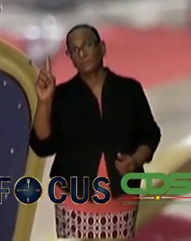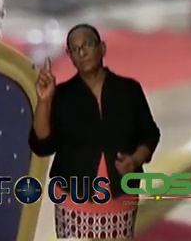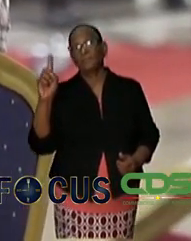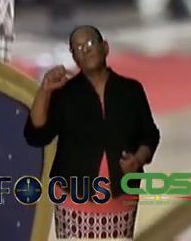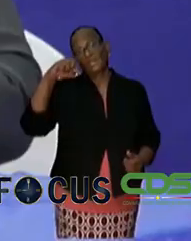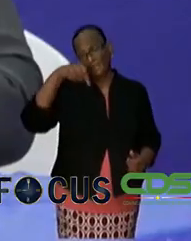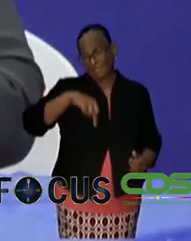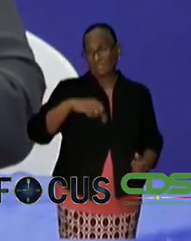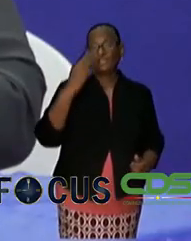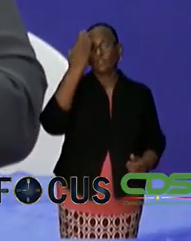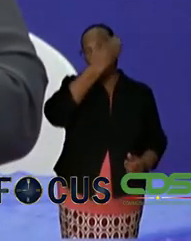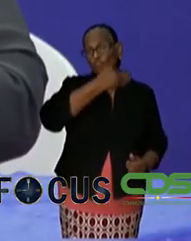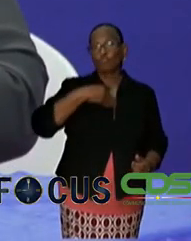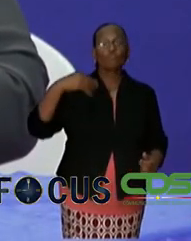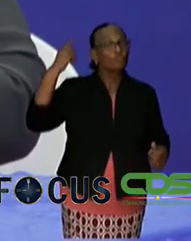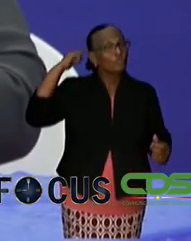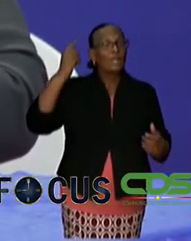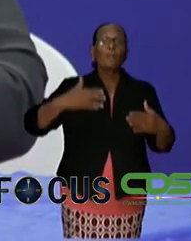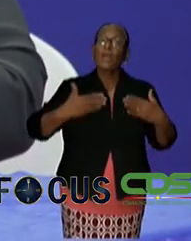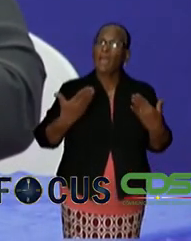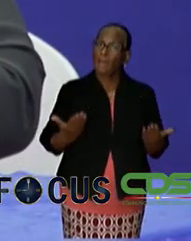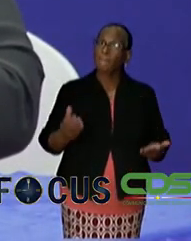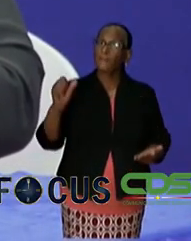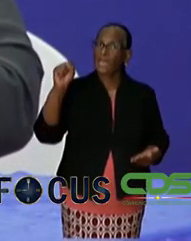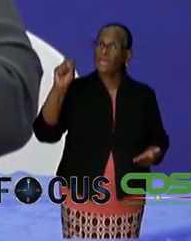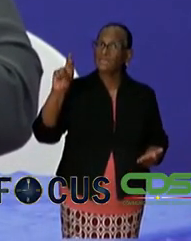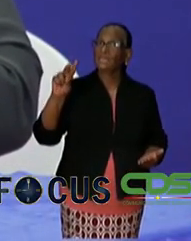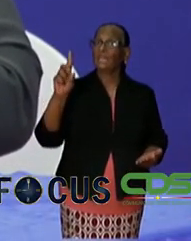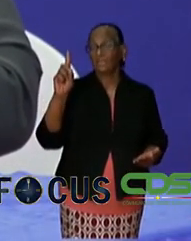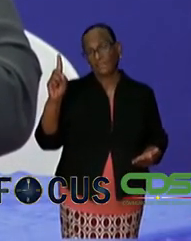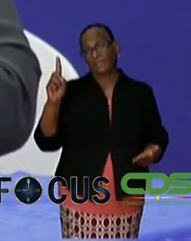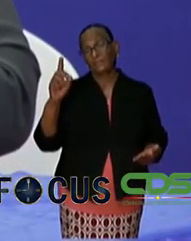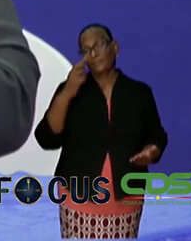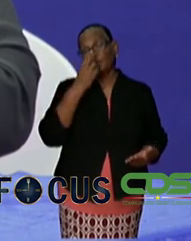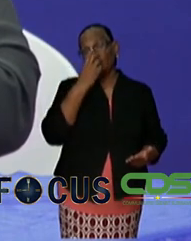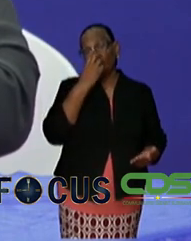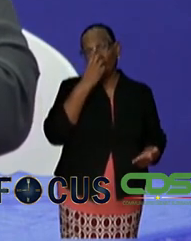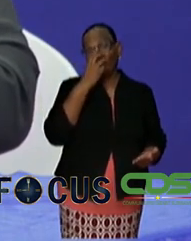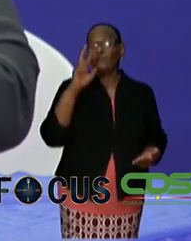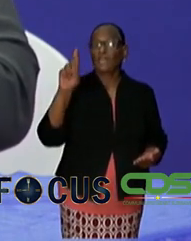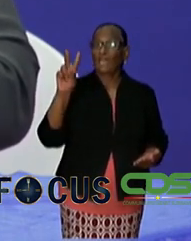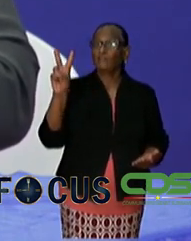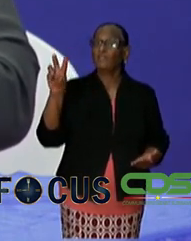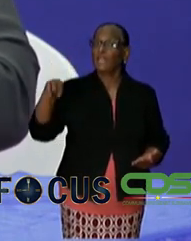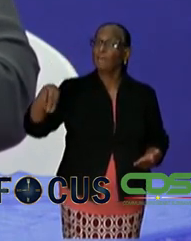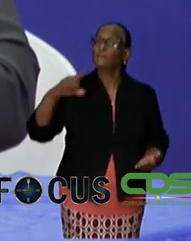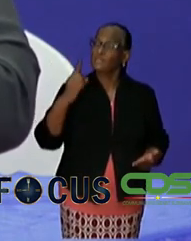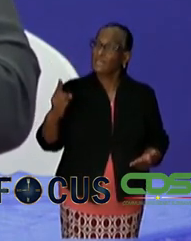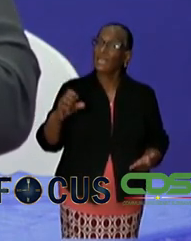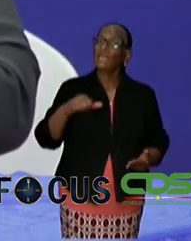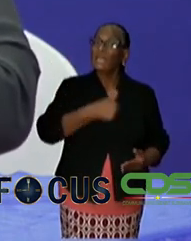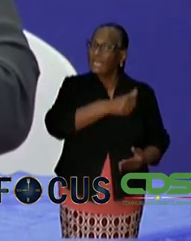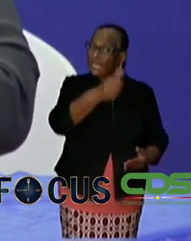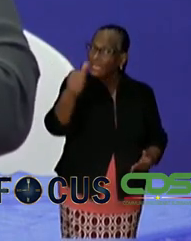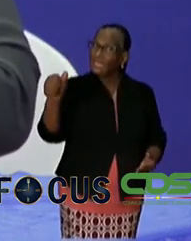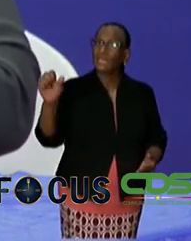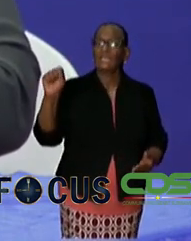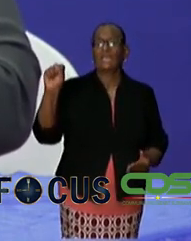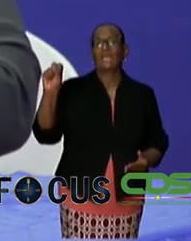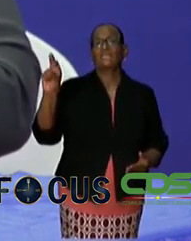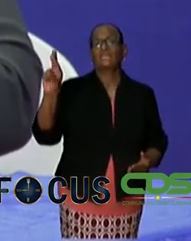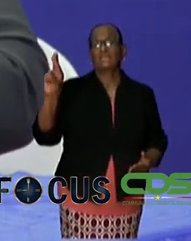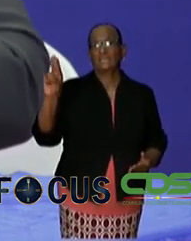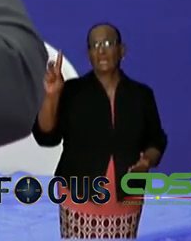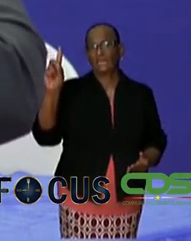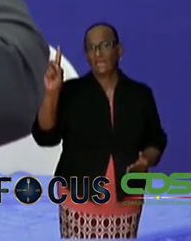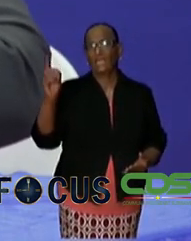munteenheid. Dat is ook het standpunt van de RVM. Wij geven aan